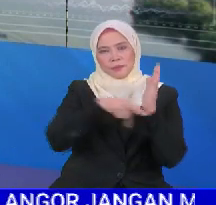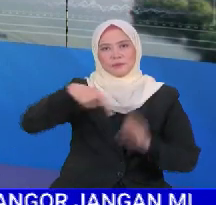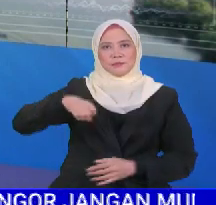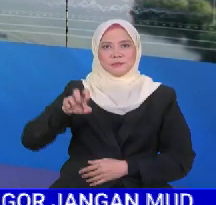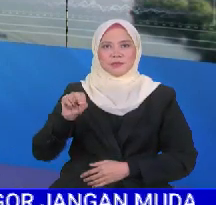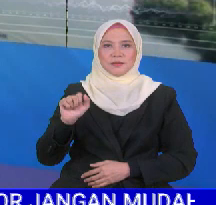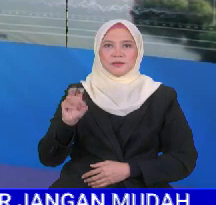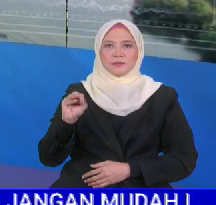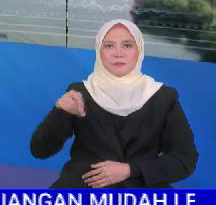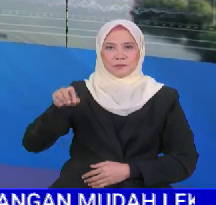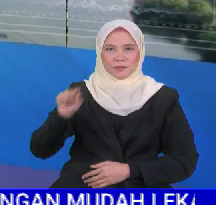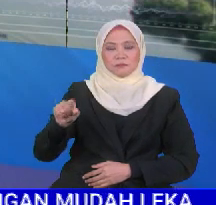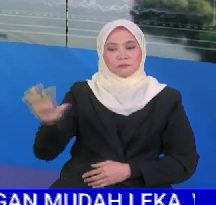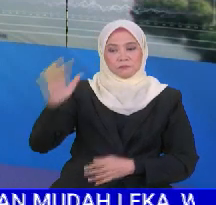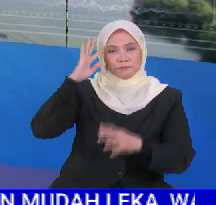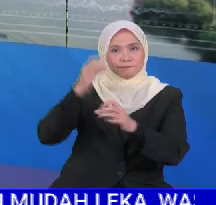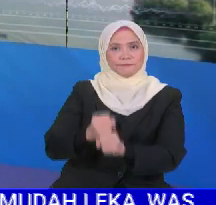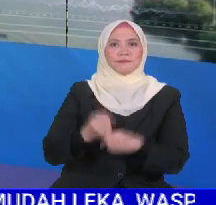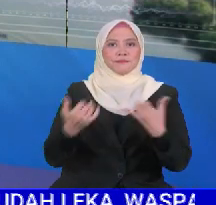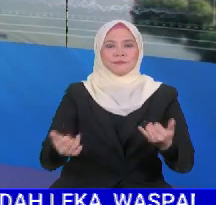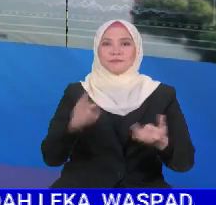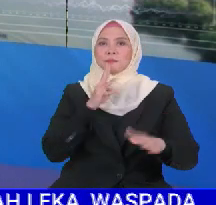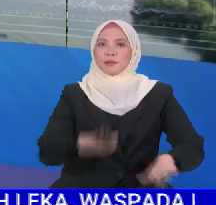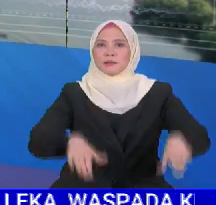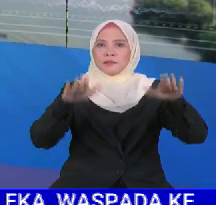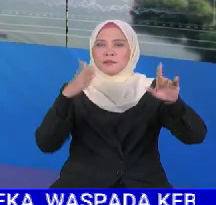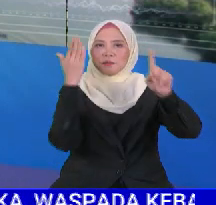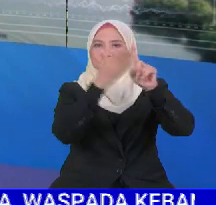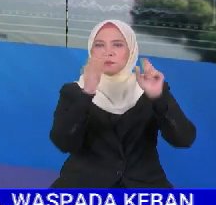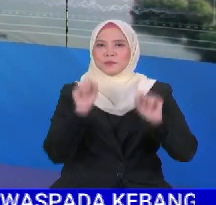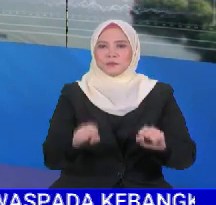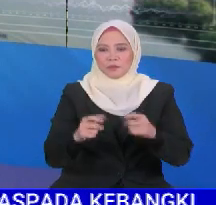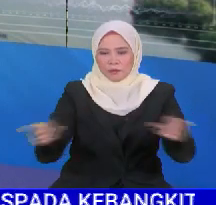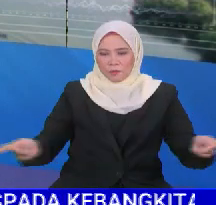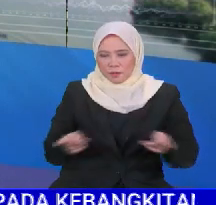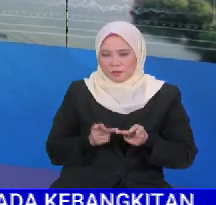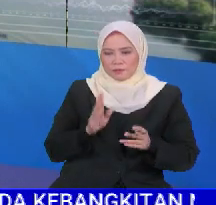beliau yakin pelaksanaan rancangan mitigasi banjir mampu merupakan